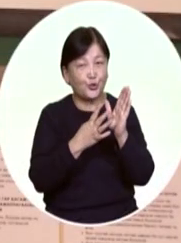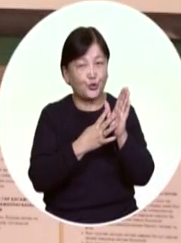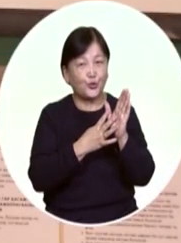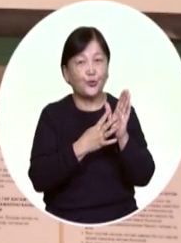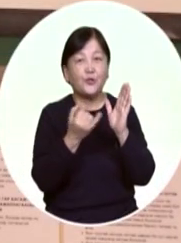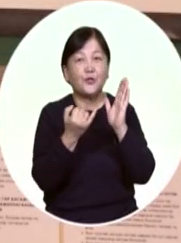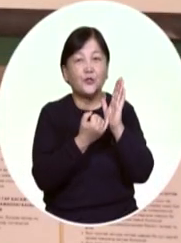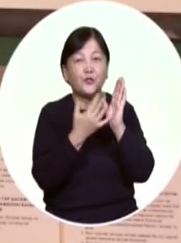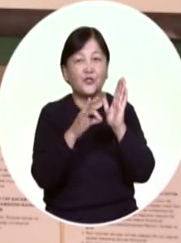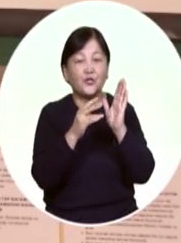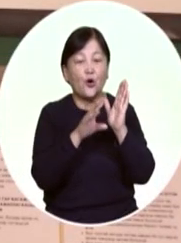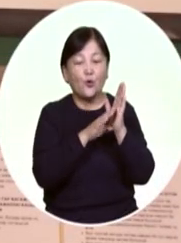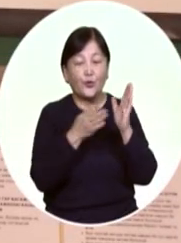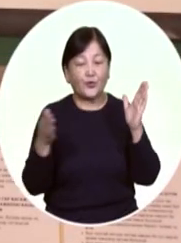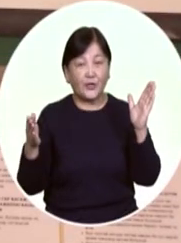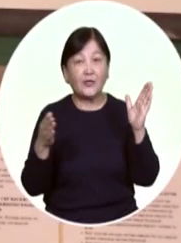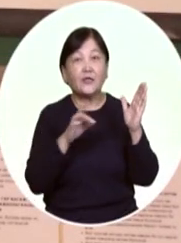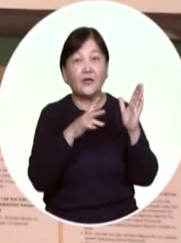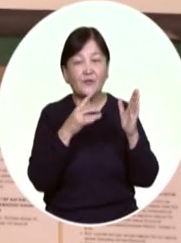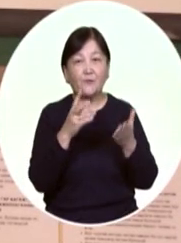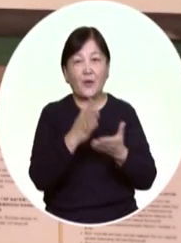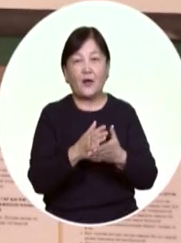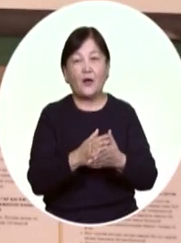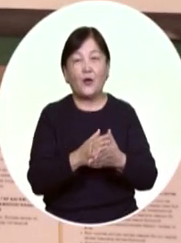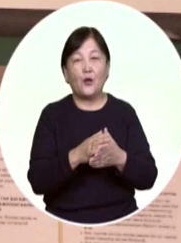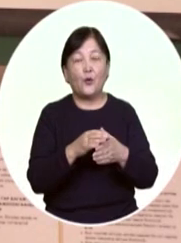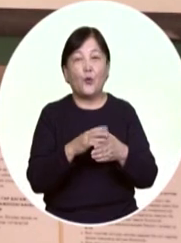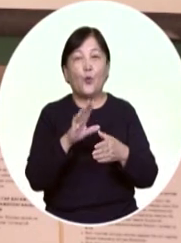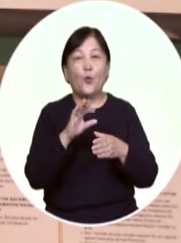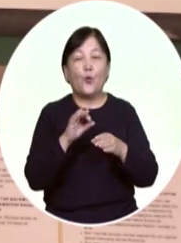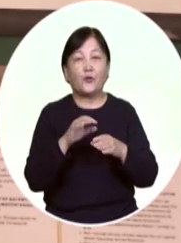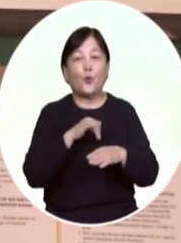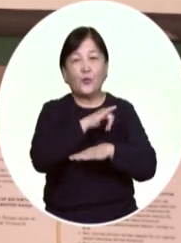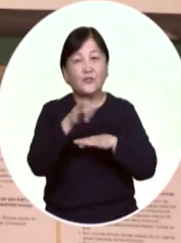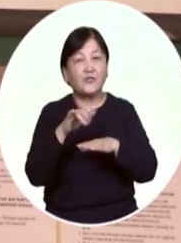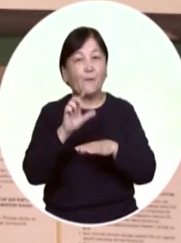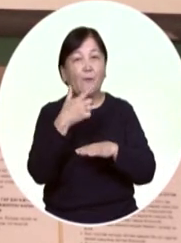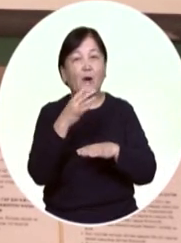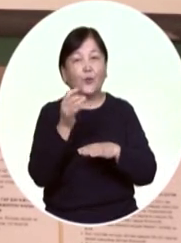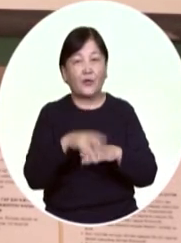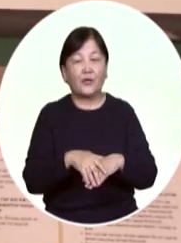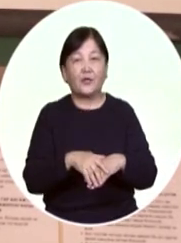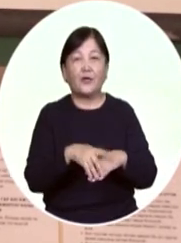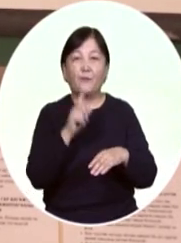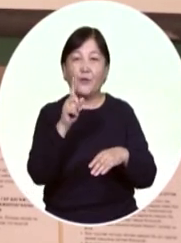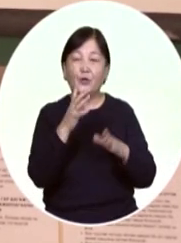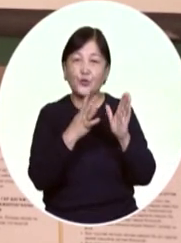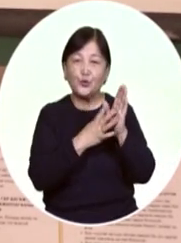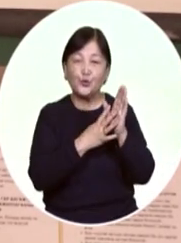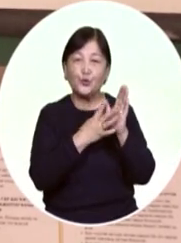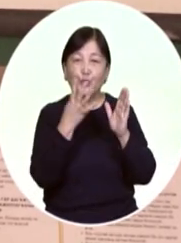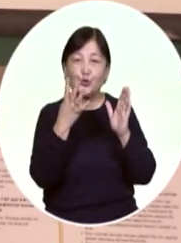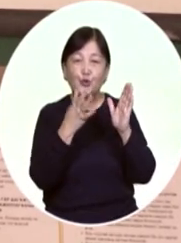1960 онд хүртэл явсан, 3 дугаар үндсэн хууль хүртэл явсан байгаа. Улсын бага хурл гэдэг нэр томьёогоор 1949 онд хүртэл явсан,